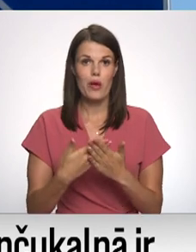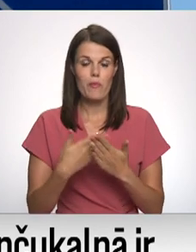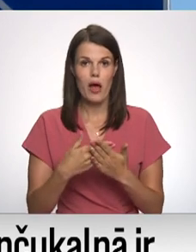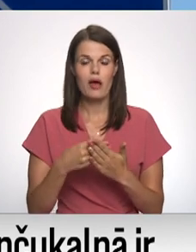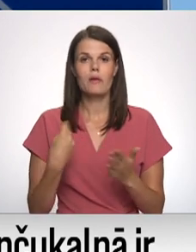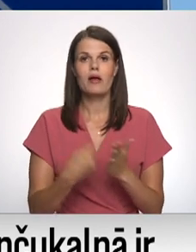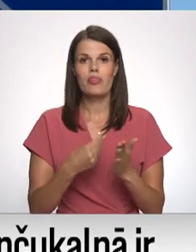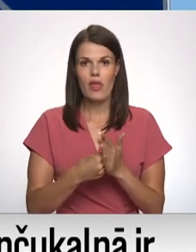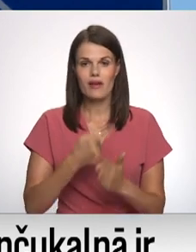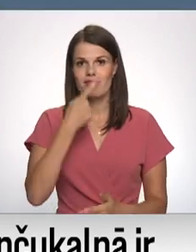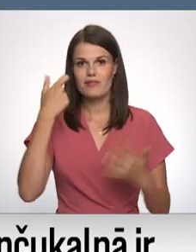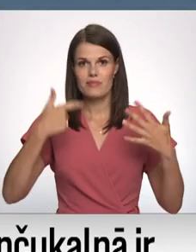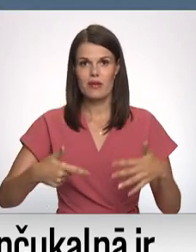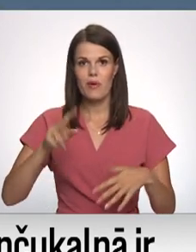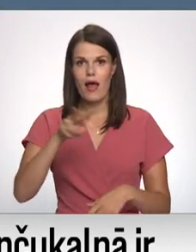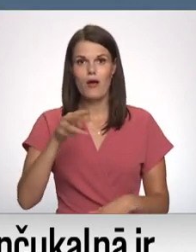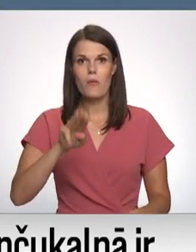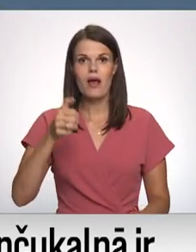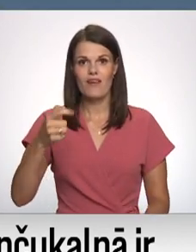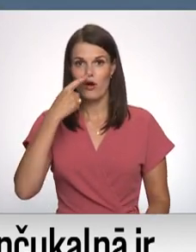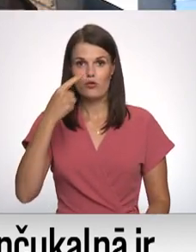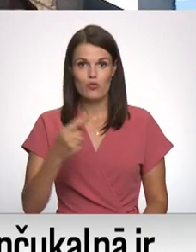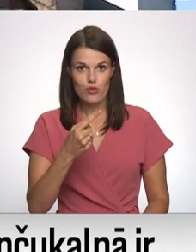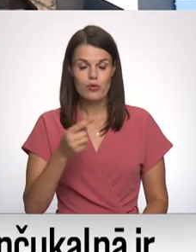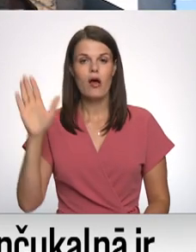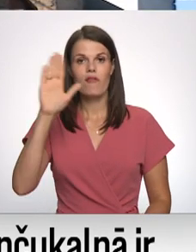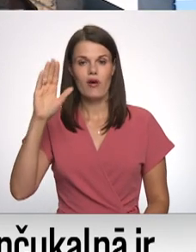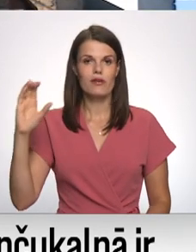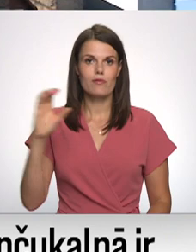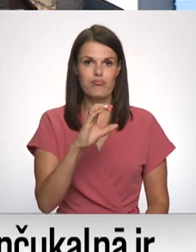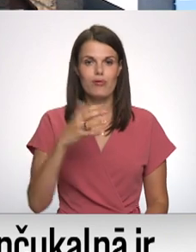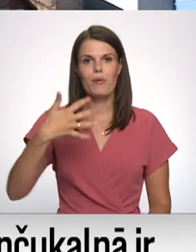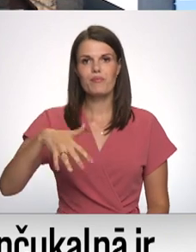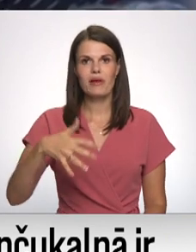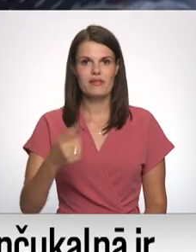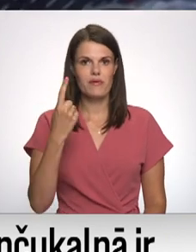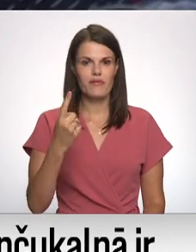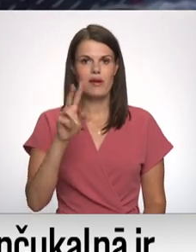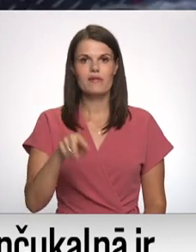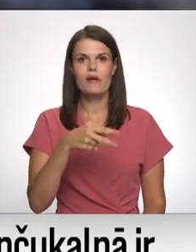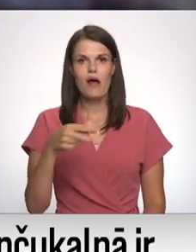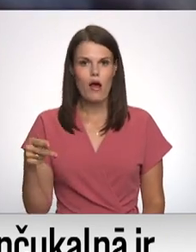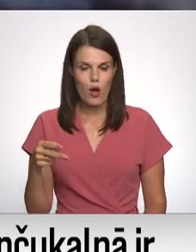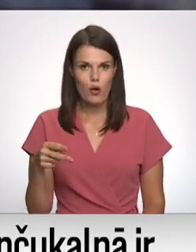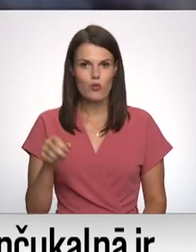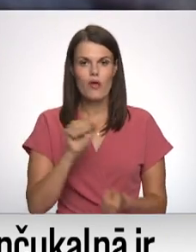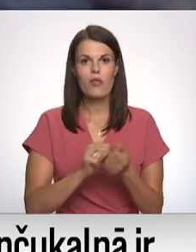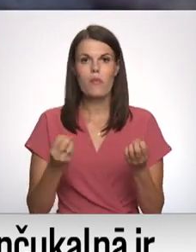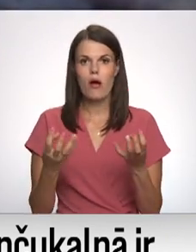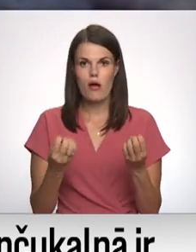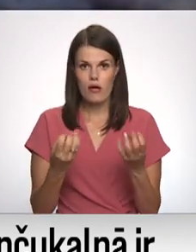ir 170 eiro par megavatu stundu, tad valsts atbalsts būs 51 eiro. Dabasgāzes pieslēguma